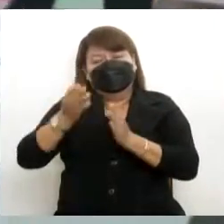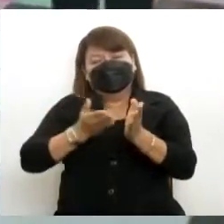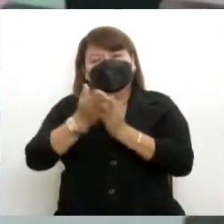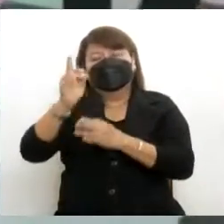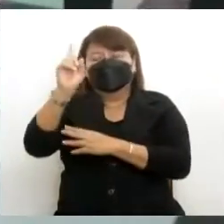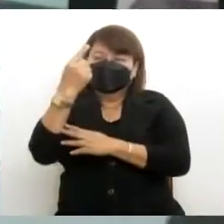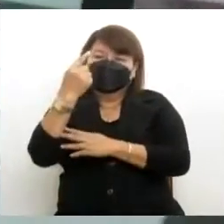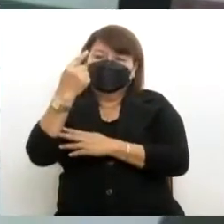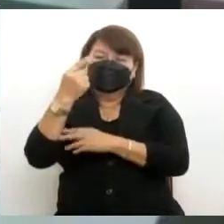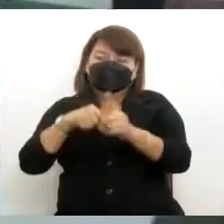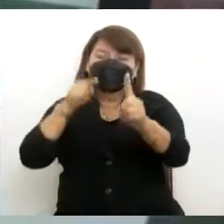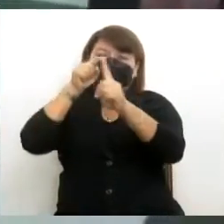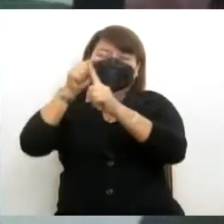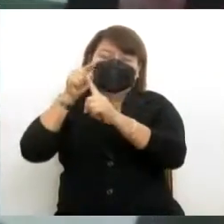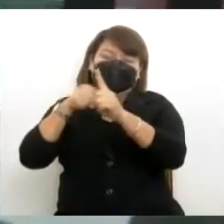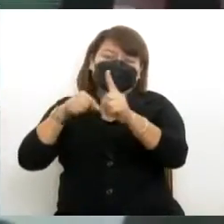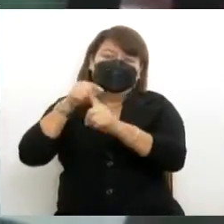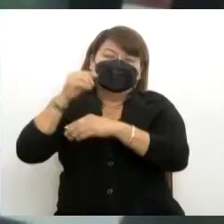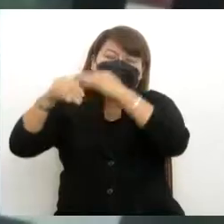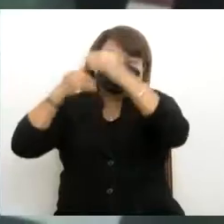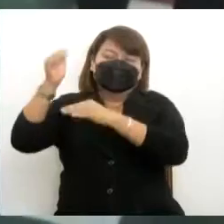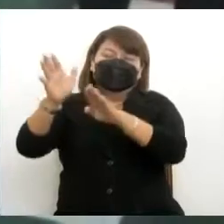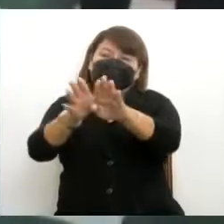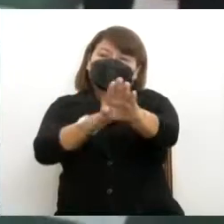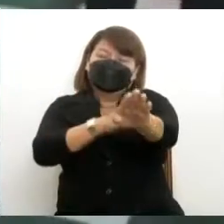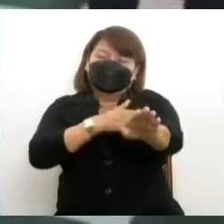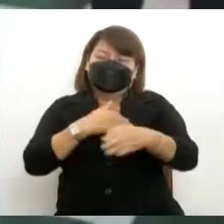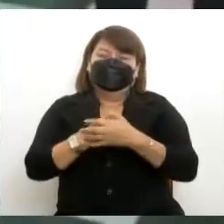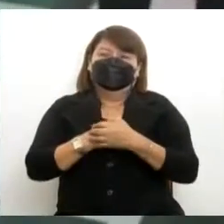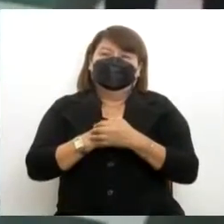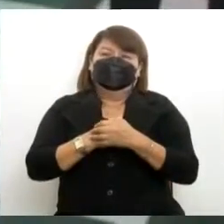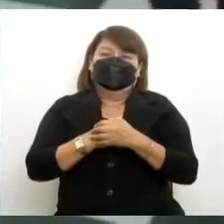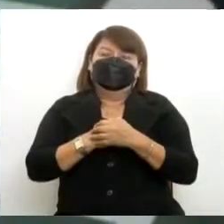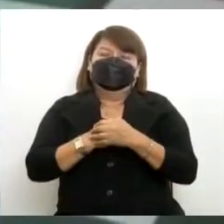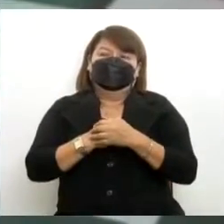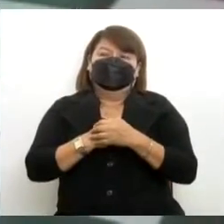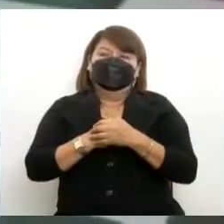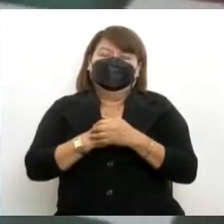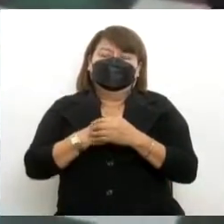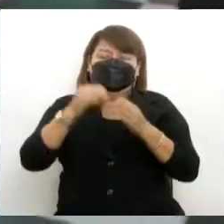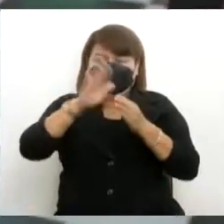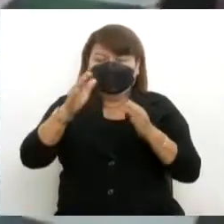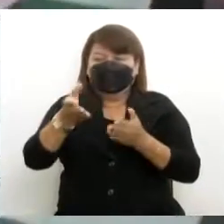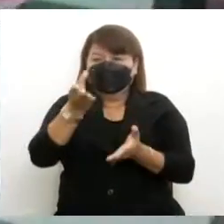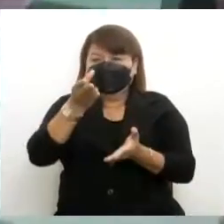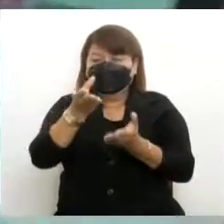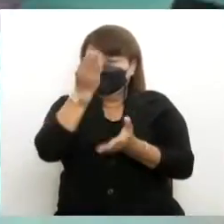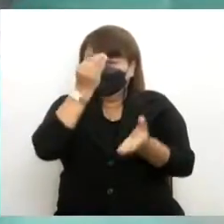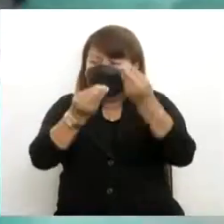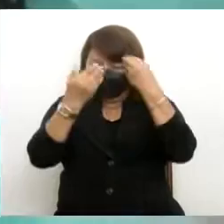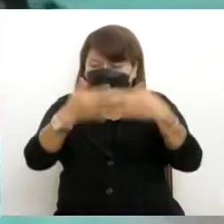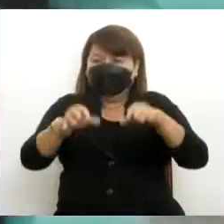ายการพัฒนาที่ยั่งยืนในด้านต่างๆพร้อมทั้งให้นักเรียนที่ผ่านการอบรมสามารถประยุกต์ใช้องค์